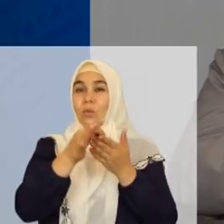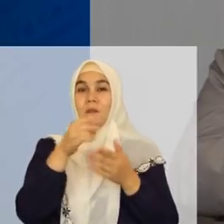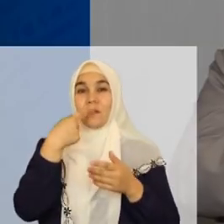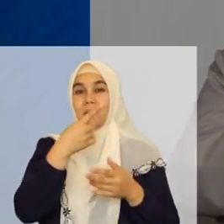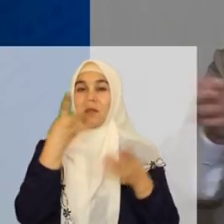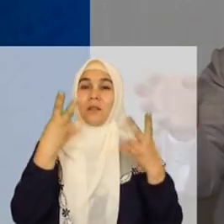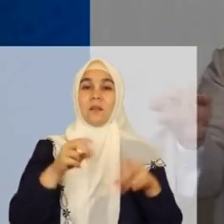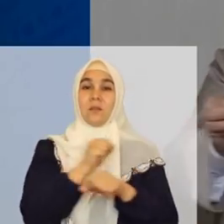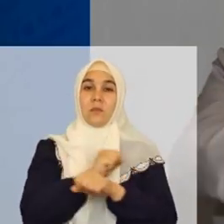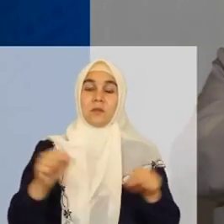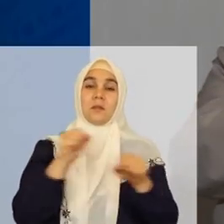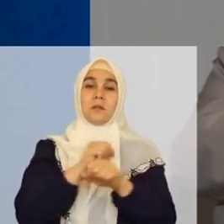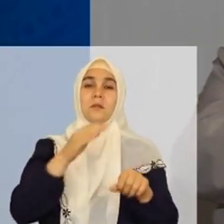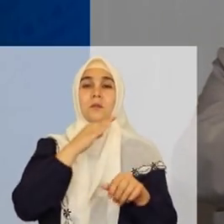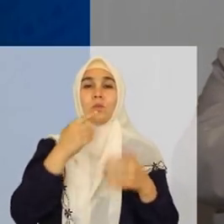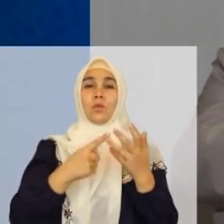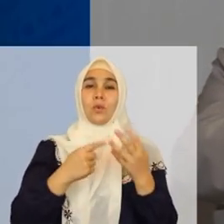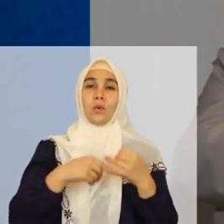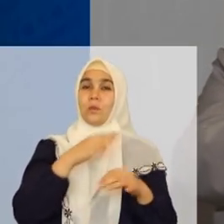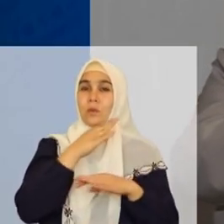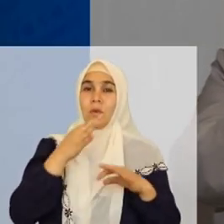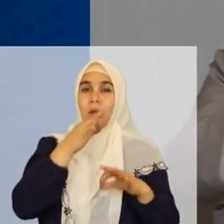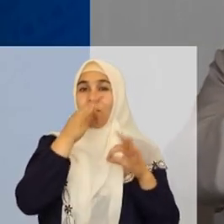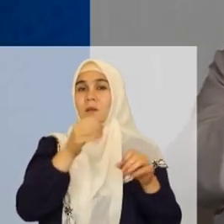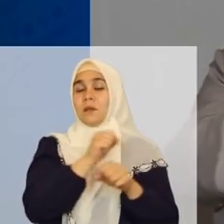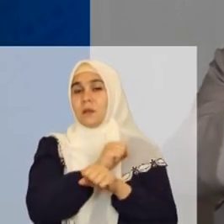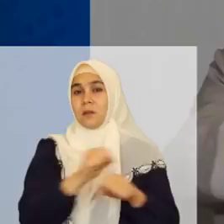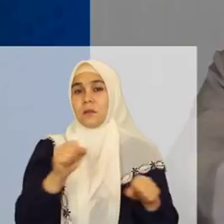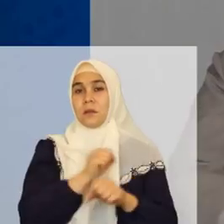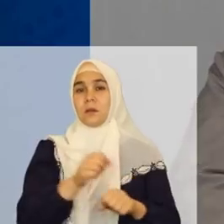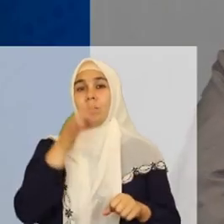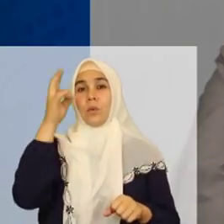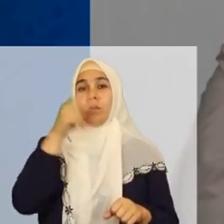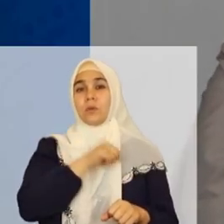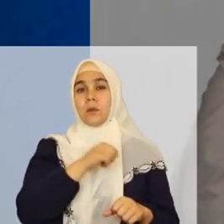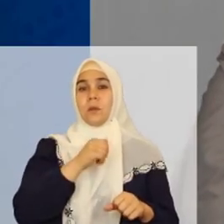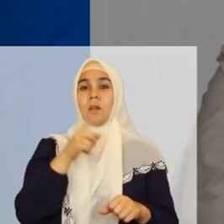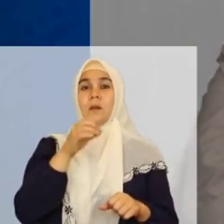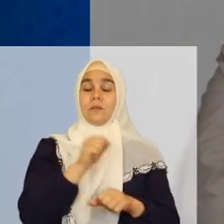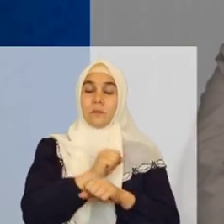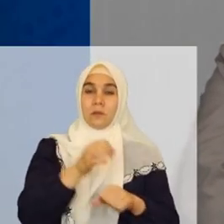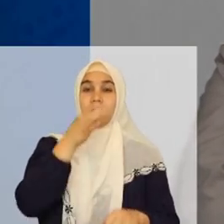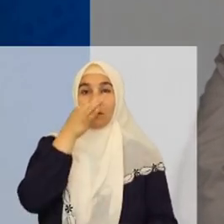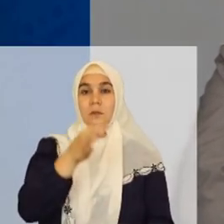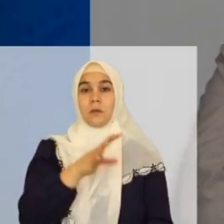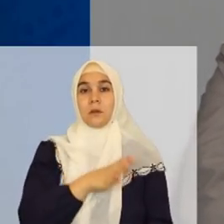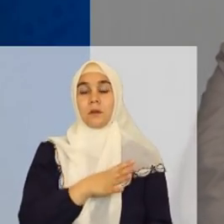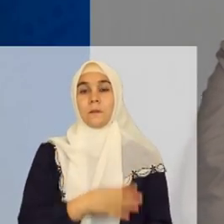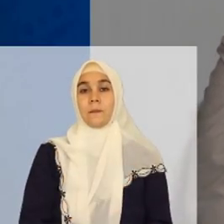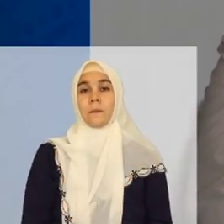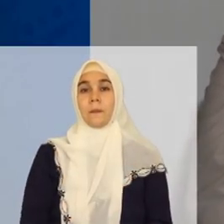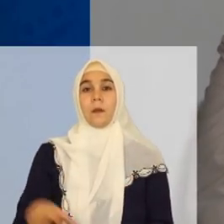man qilingan va yana ko'pgina muharramatul ihrom deydi. Ihrom qilgan, harom qilgan narsalar bor.